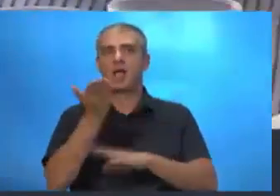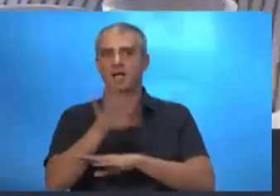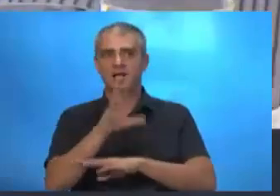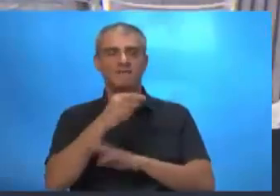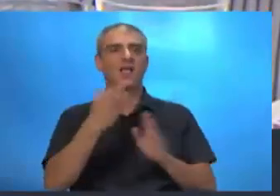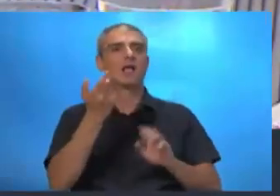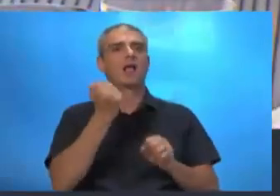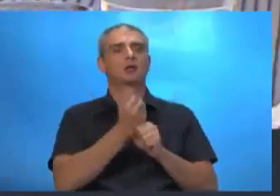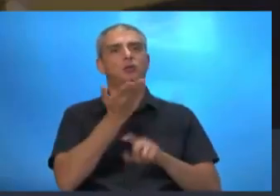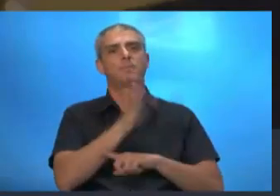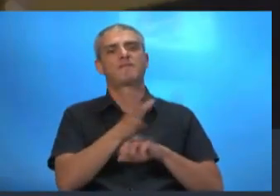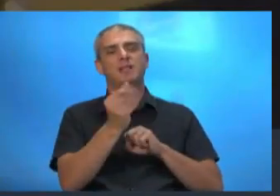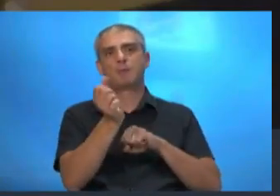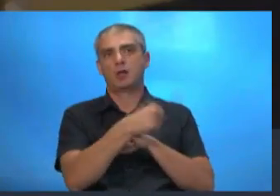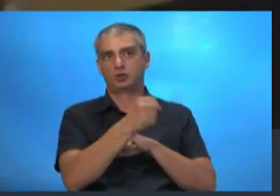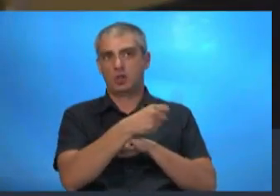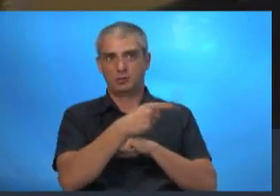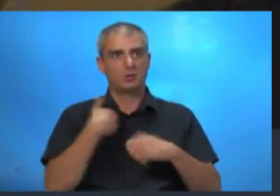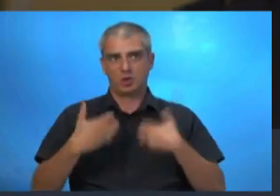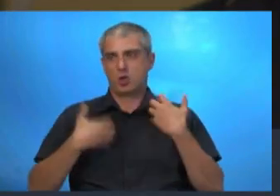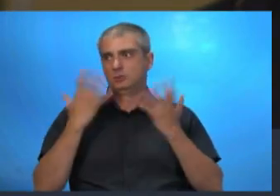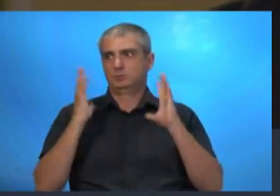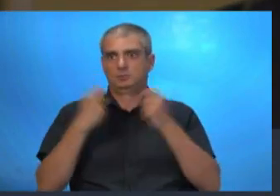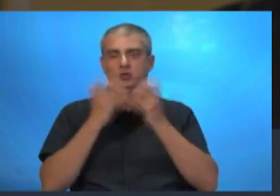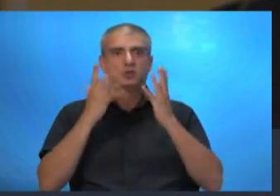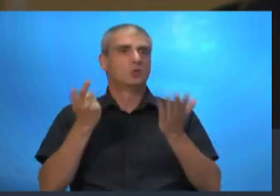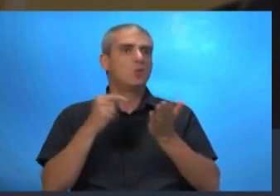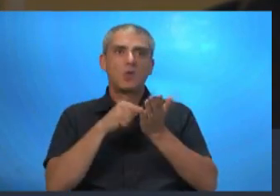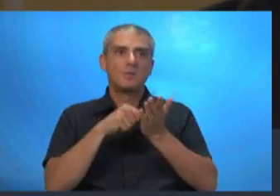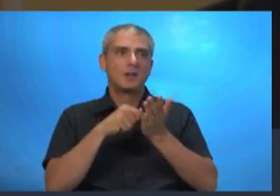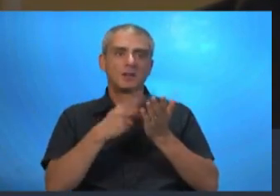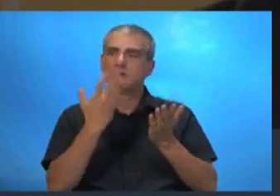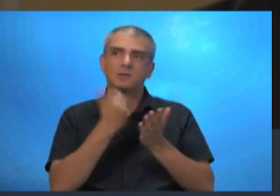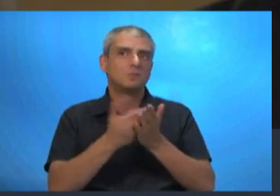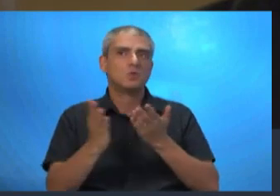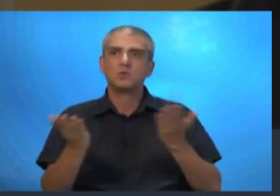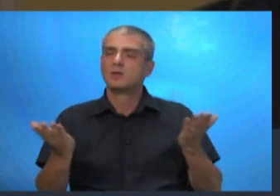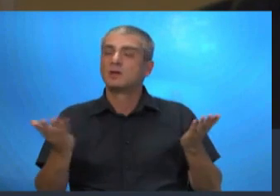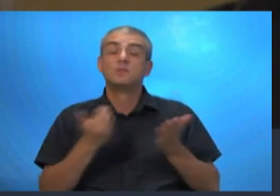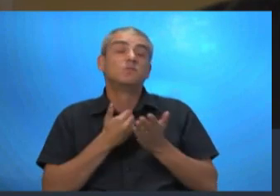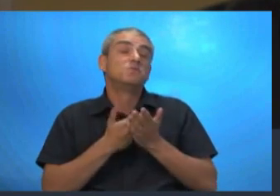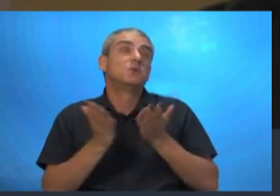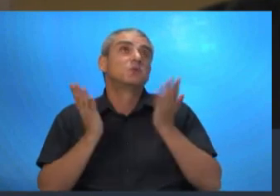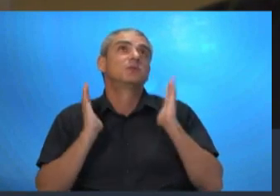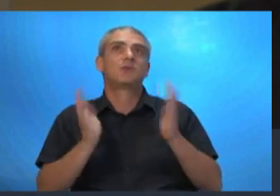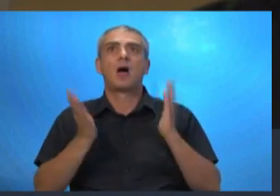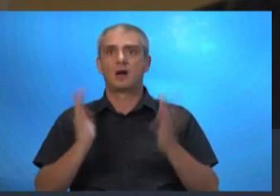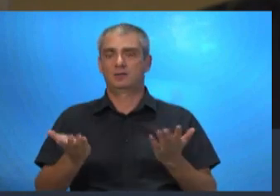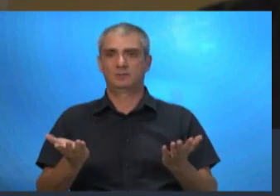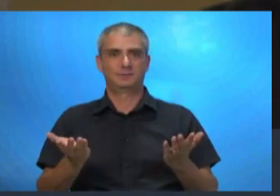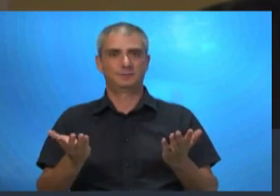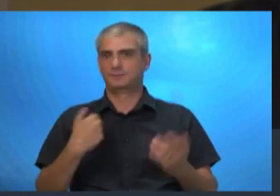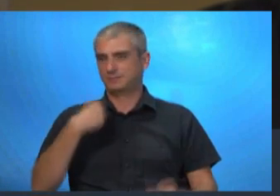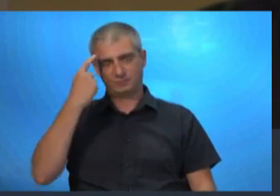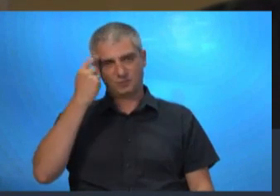מוות ברשלנות. לי יש כעס לגבי האסון הזה. אולי בגלל שזה פשוט היה מיותר. מיותר כל כך. אני חושב שאפשר